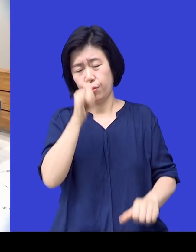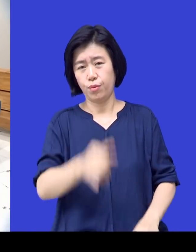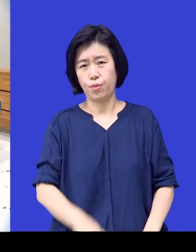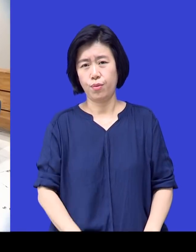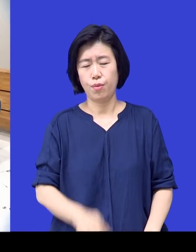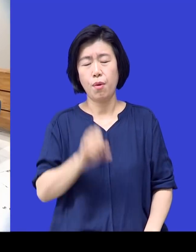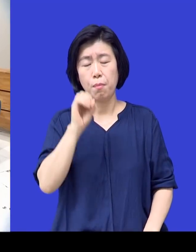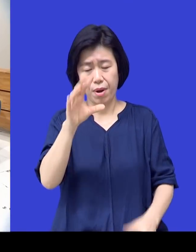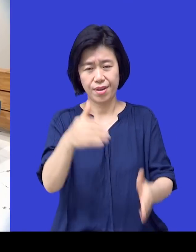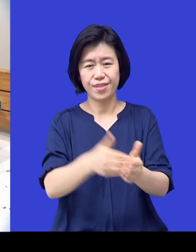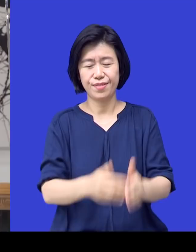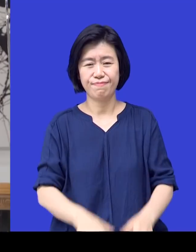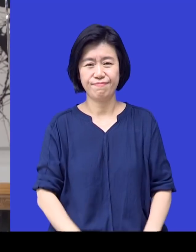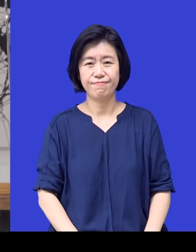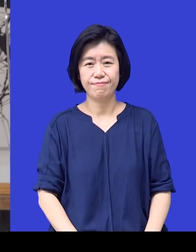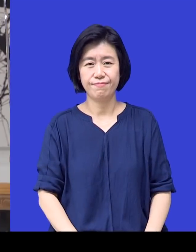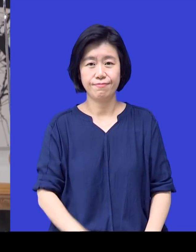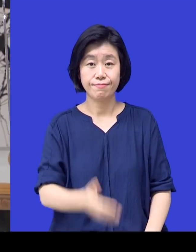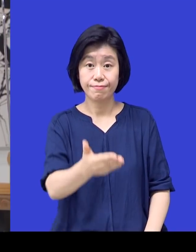전봉균 현재 어떠셨어요?